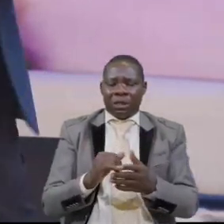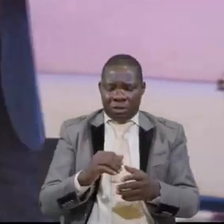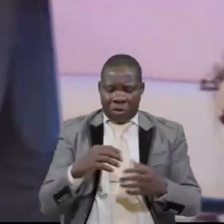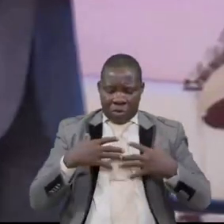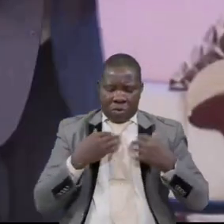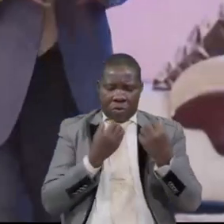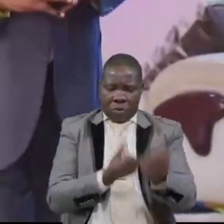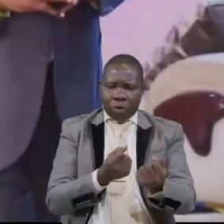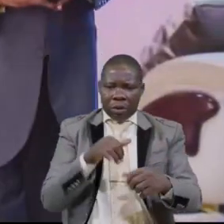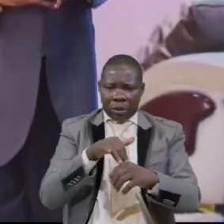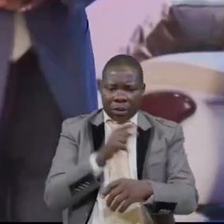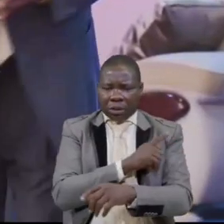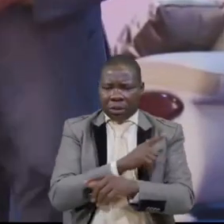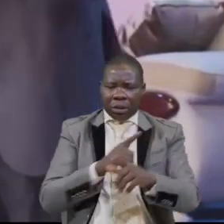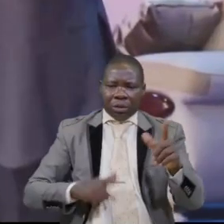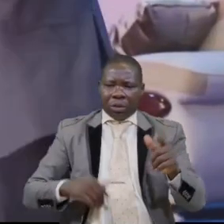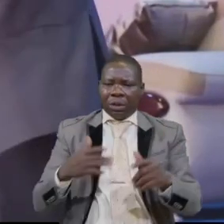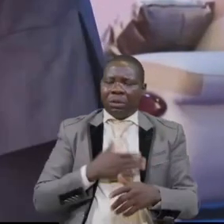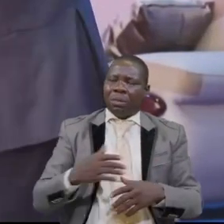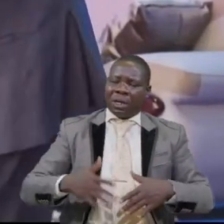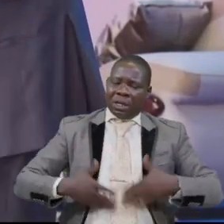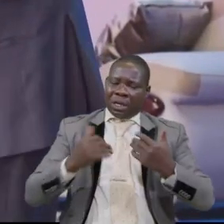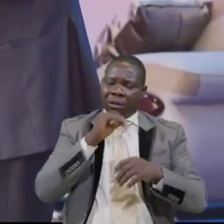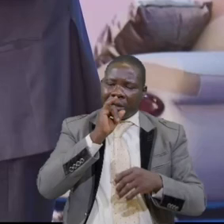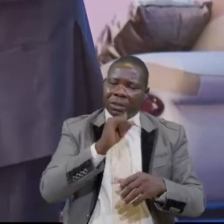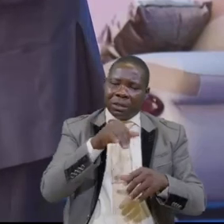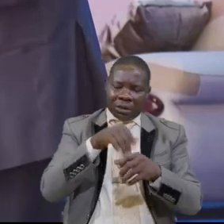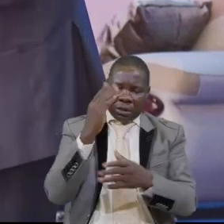Oh, ma vie entre dans les mains de Dieu.